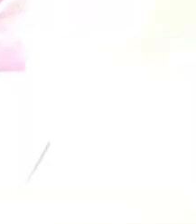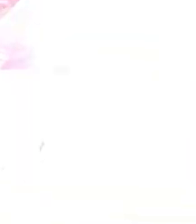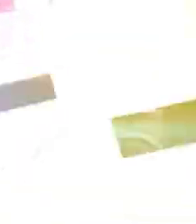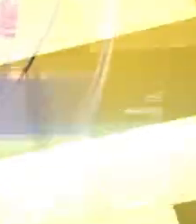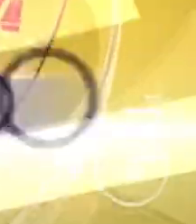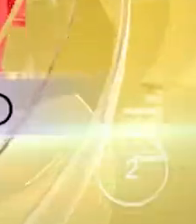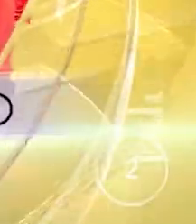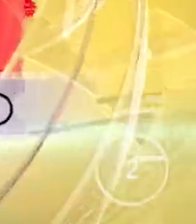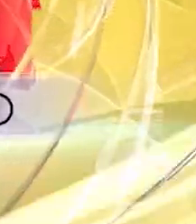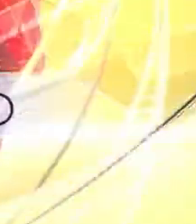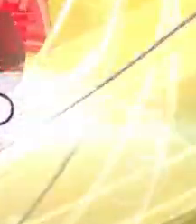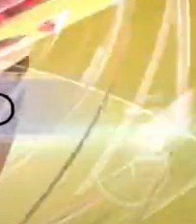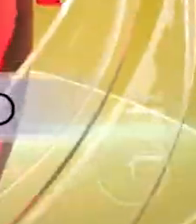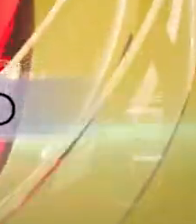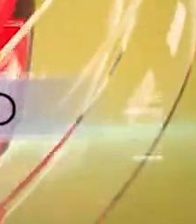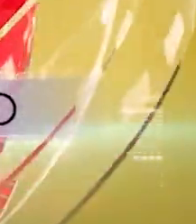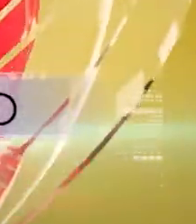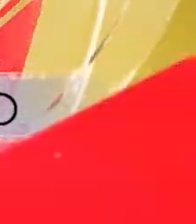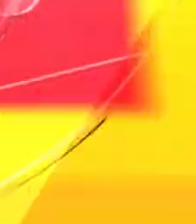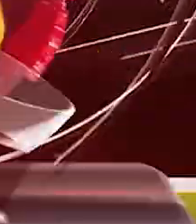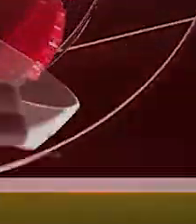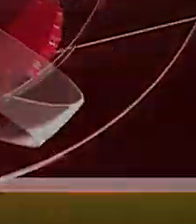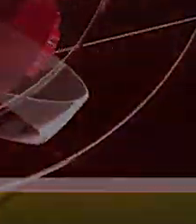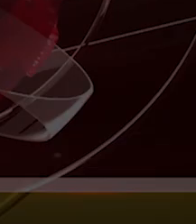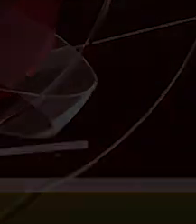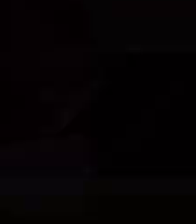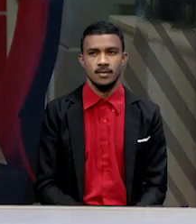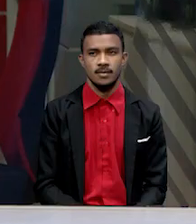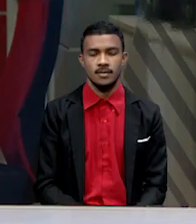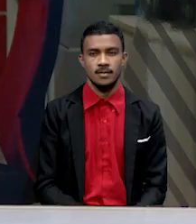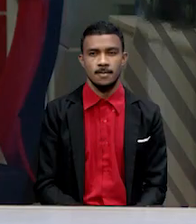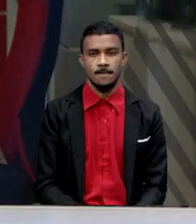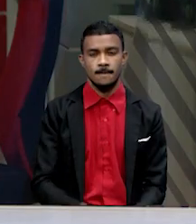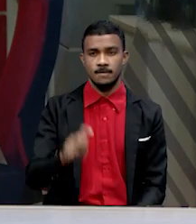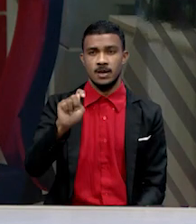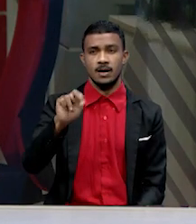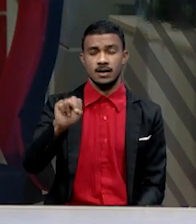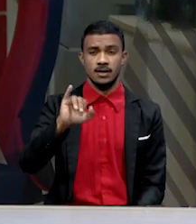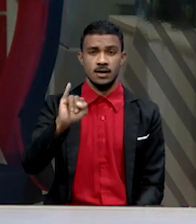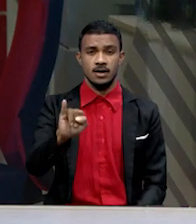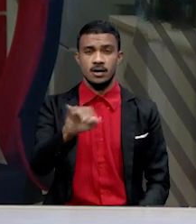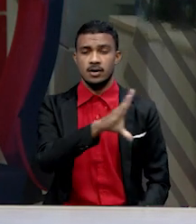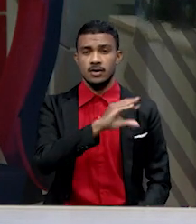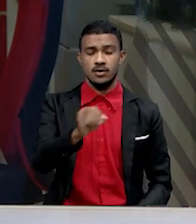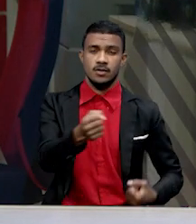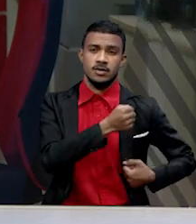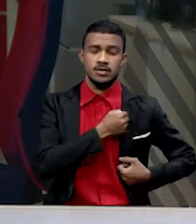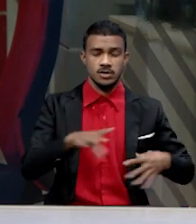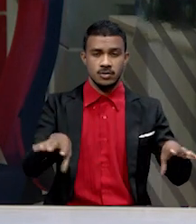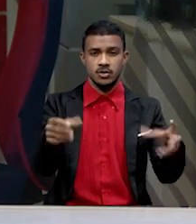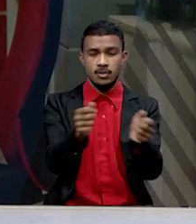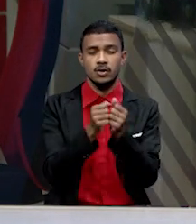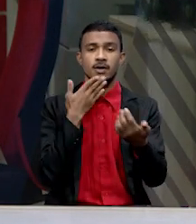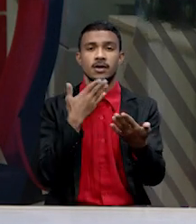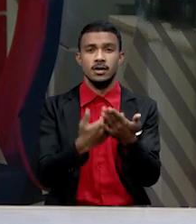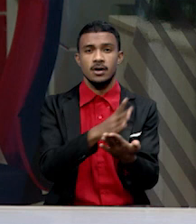tersenyum kau berhenti teh Nov Valentine epitel superficial menutupi dia